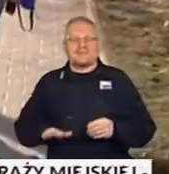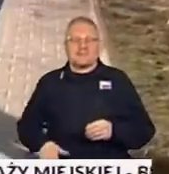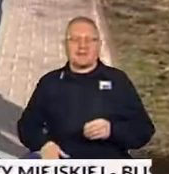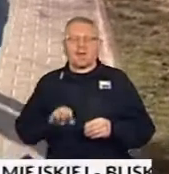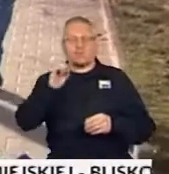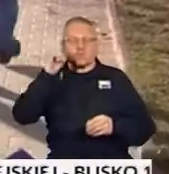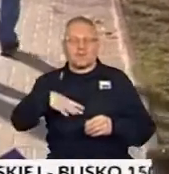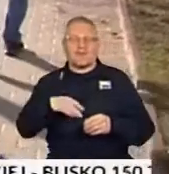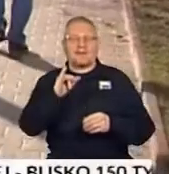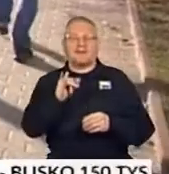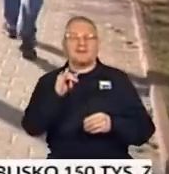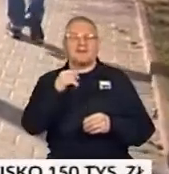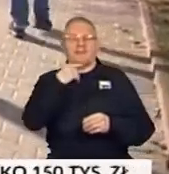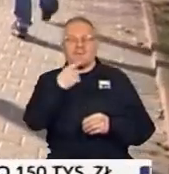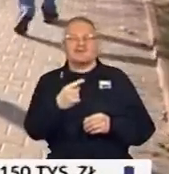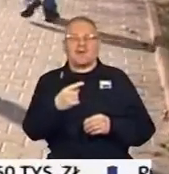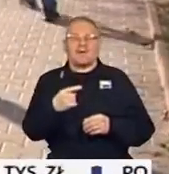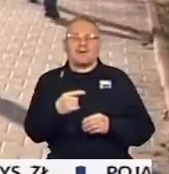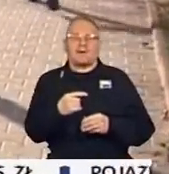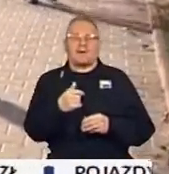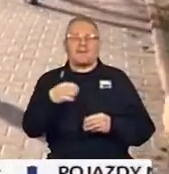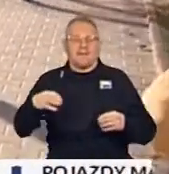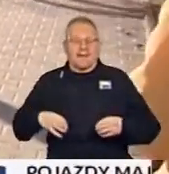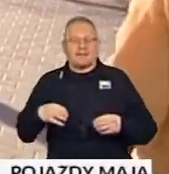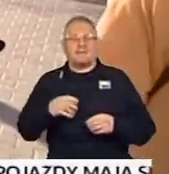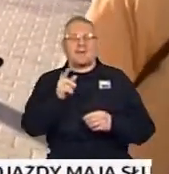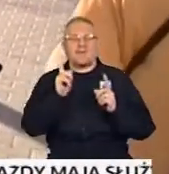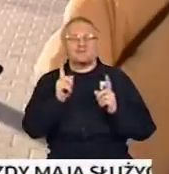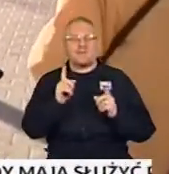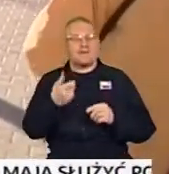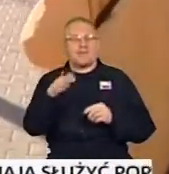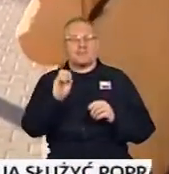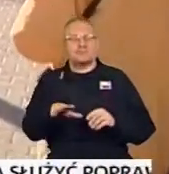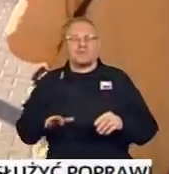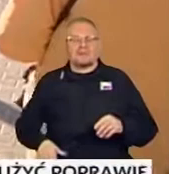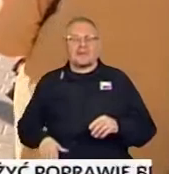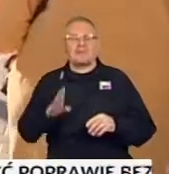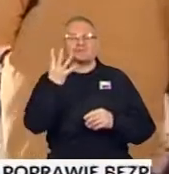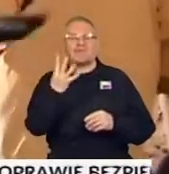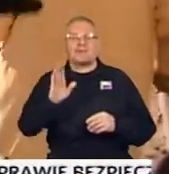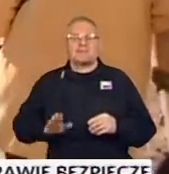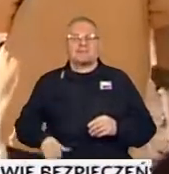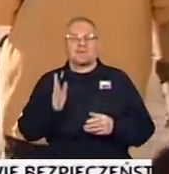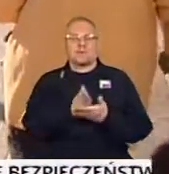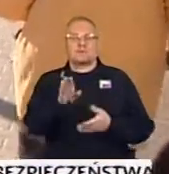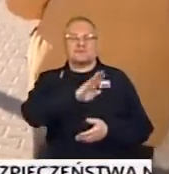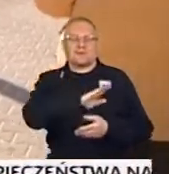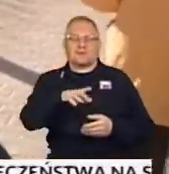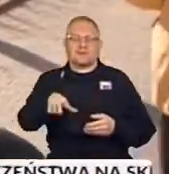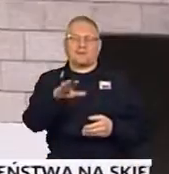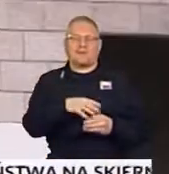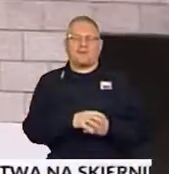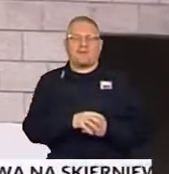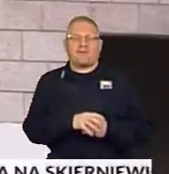bo od córki wracałam i powiedziała pani uważa, nie puścisz pieska, bo tu cztery pieski zdechły, tu koło kościoła